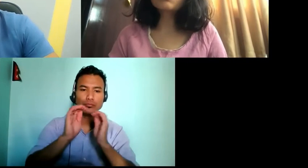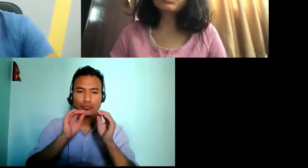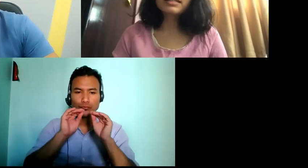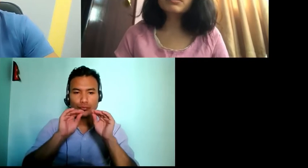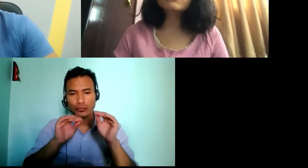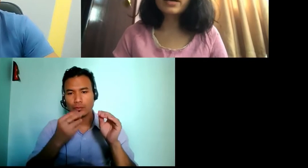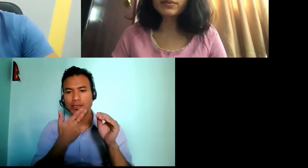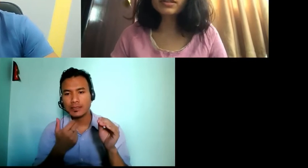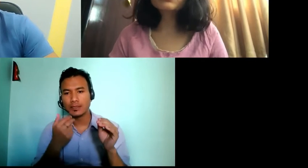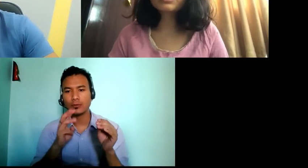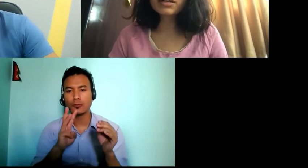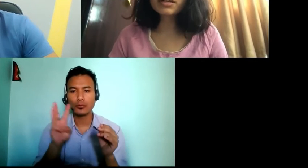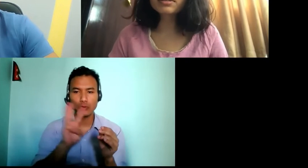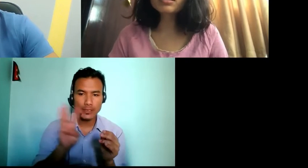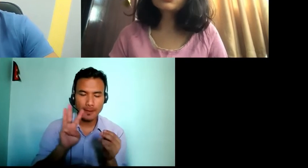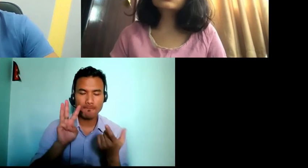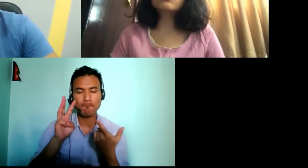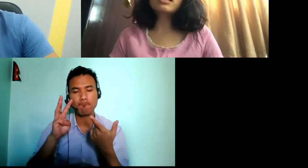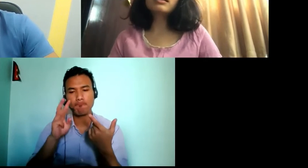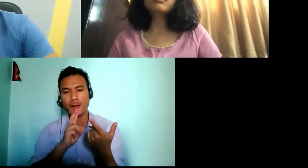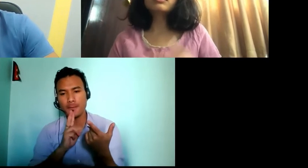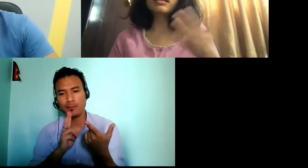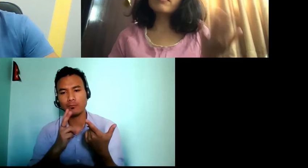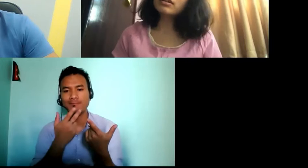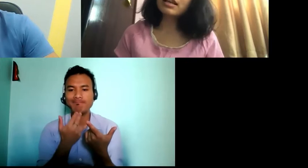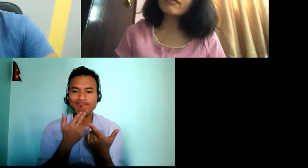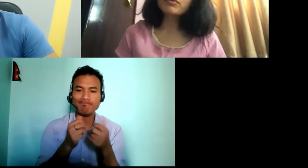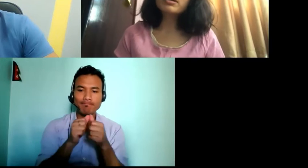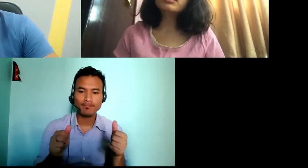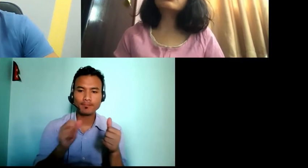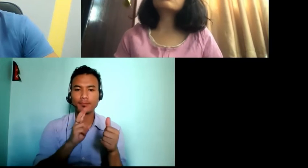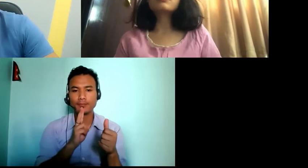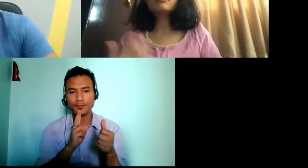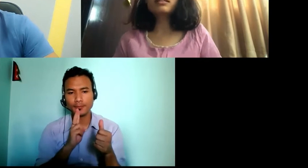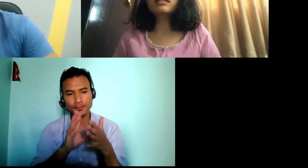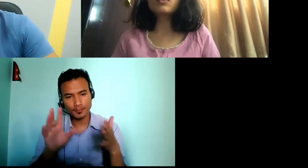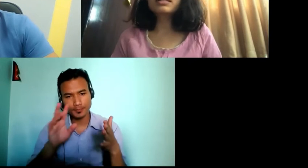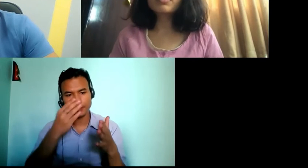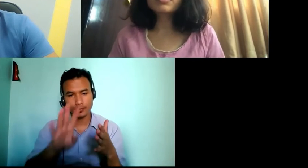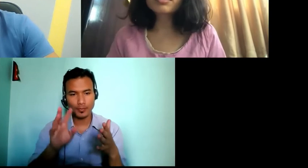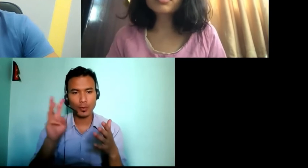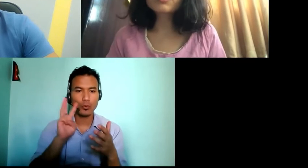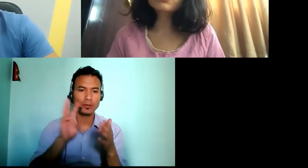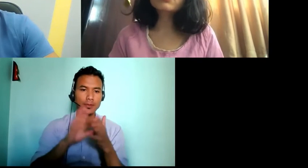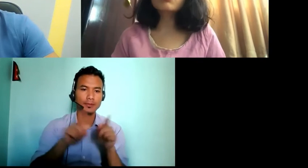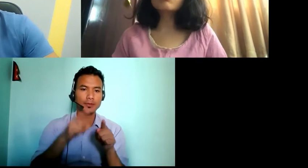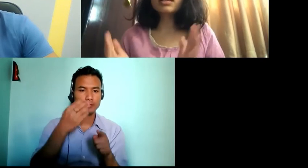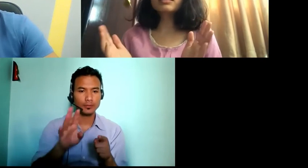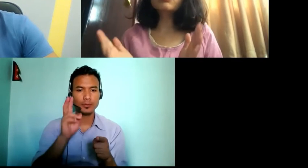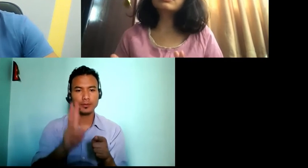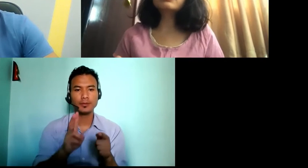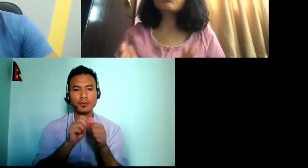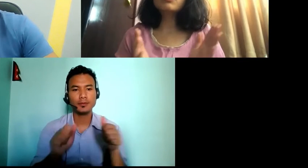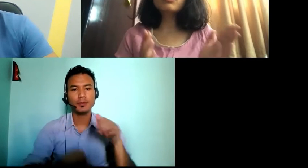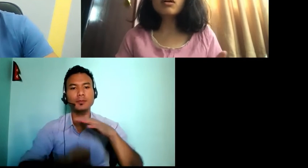छ, होइन, वाट्सएप कि भाइबर कि केमा हुन्छ। सो उहाँले कसैले कसैलाई भाइबरबाट लिइरहेको हुन्छ, कसैलाई चाहिँ वाट्सएपबाट गरिरहेको हुन्छ। सो मेन